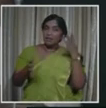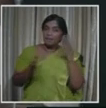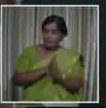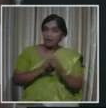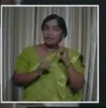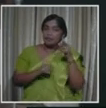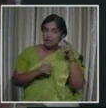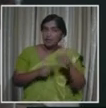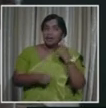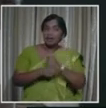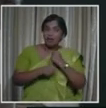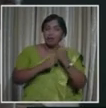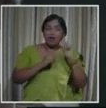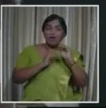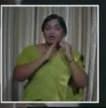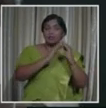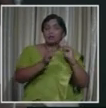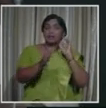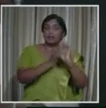සමහර තැන් වල රජයේ දේපල පවා ගිනි තියලා තියෙනවා